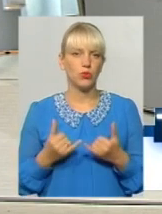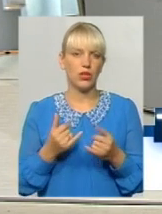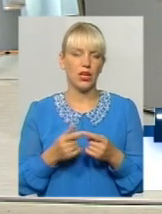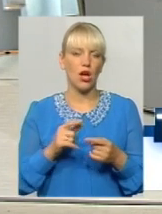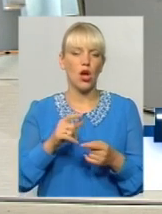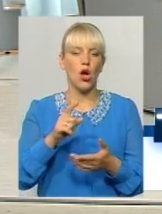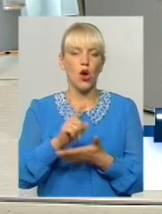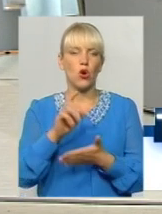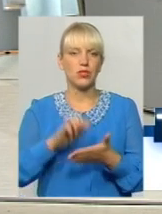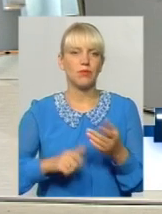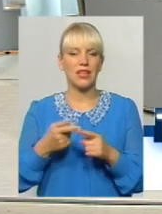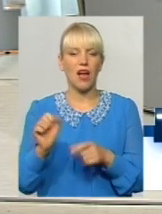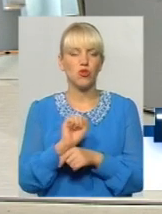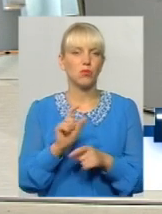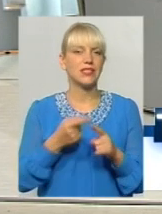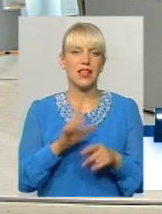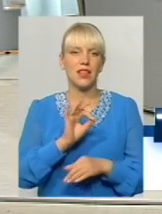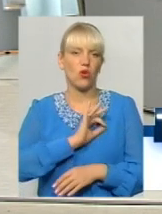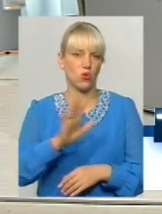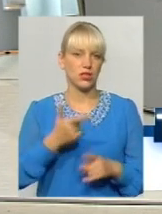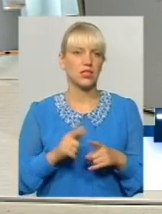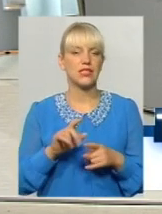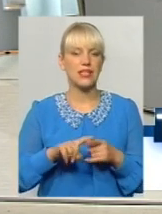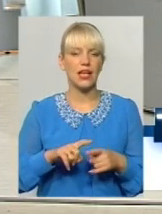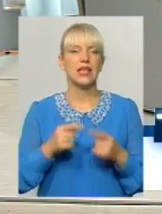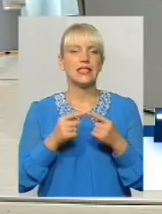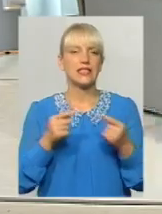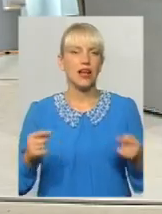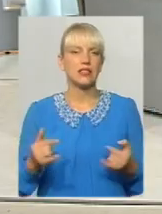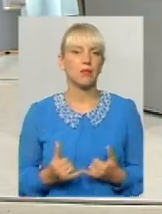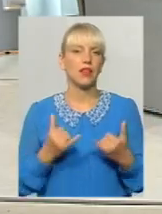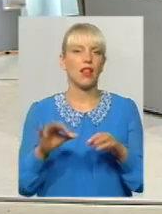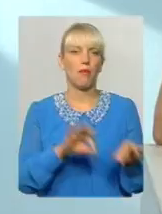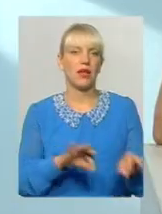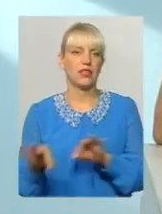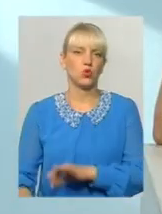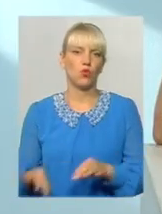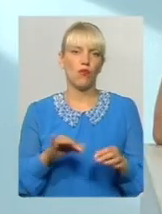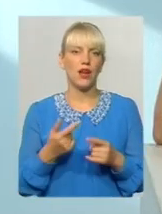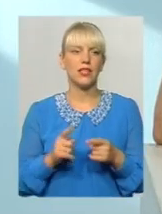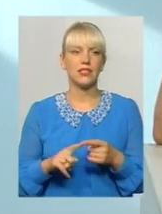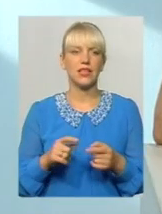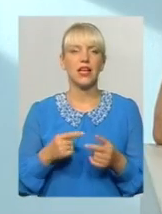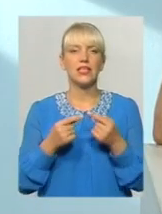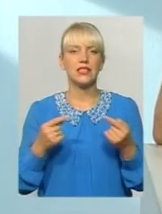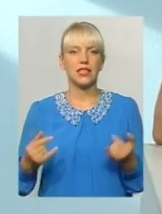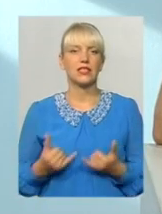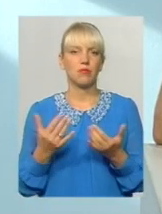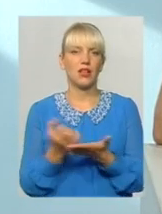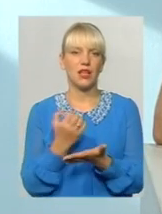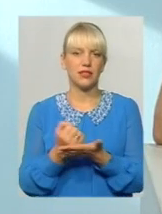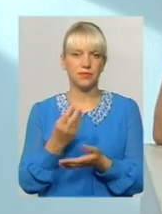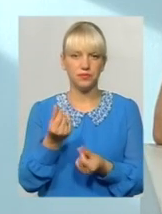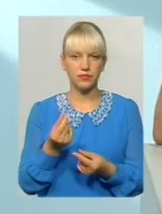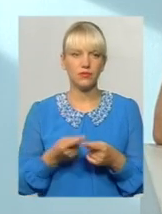не є предметом розкішу, це є предмет пересування, засіб пересування – це додатковий якийсь дохід, да, може людина отримати.